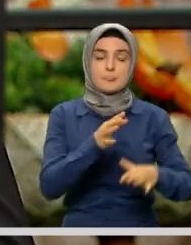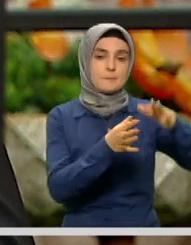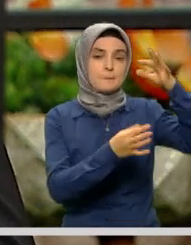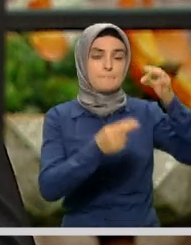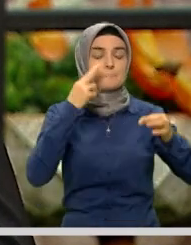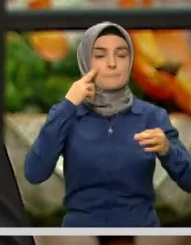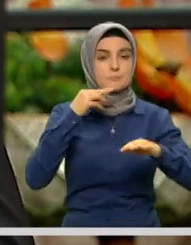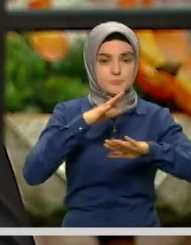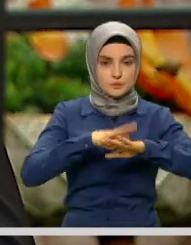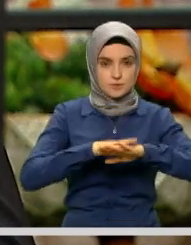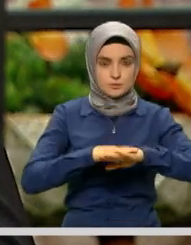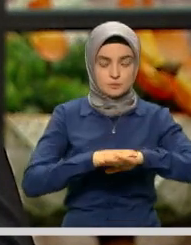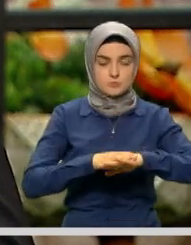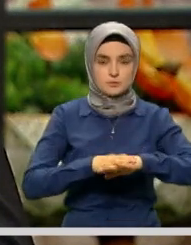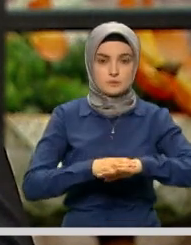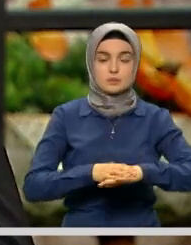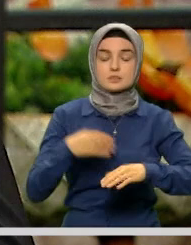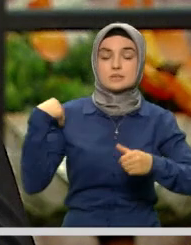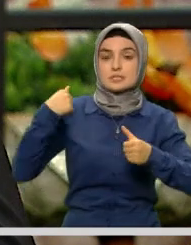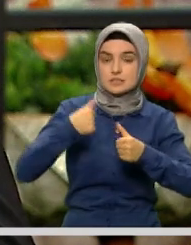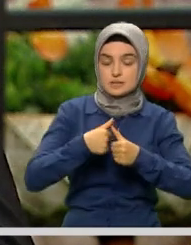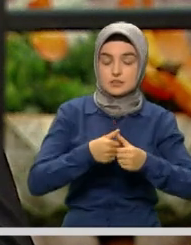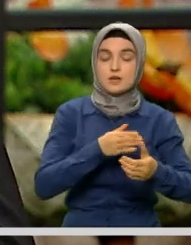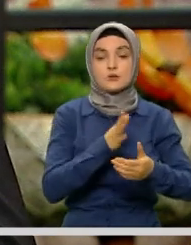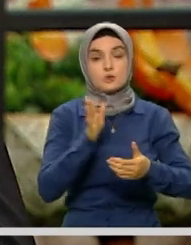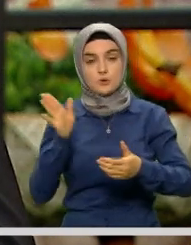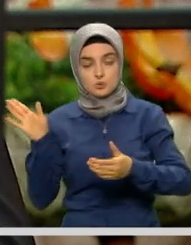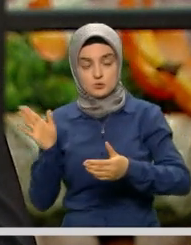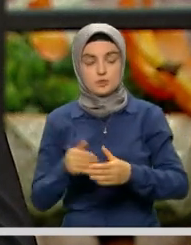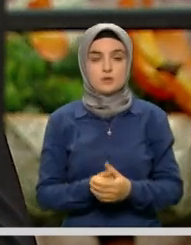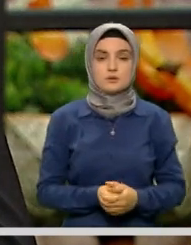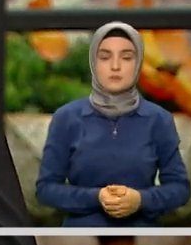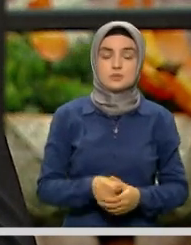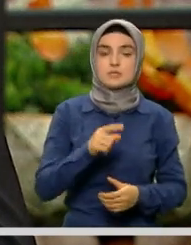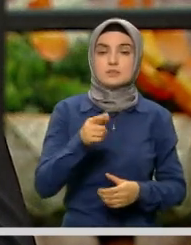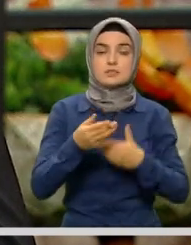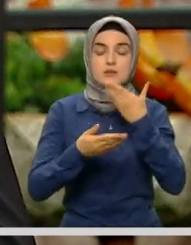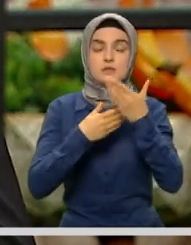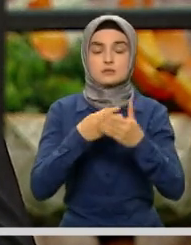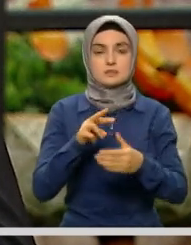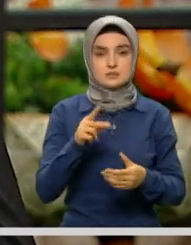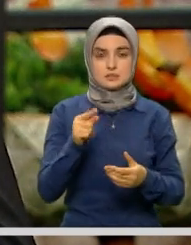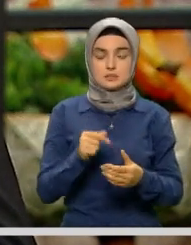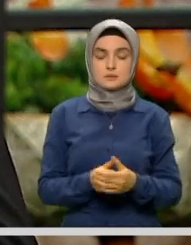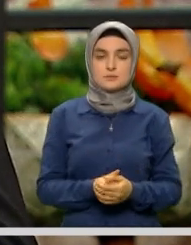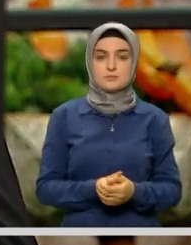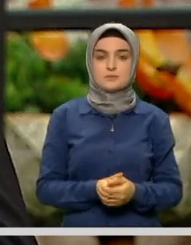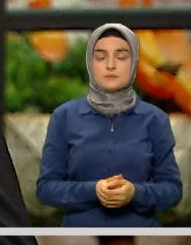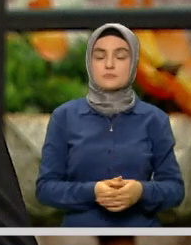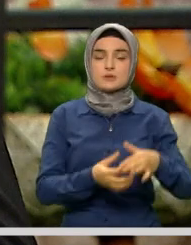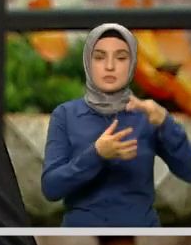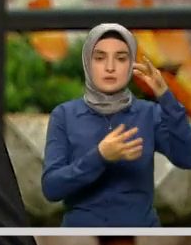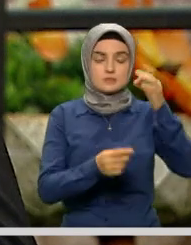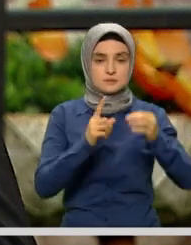arındıran, bizatihi insanı fabrika ayarlarına döndüren, işte sizin de ifade ettiğiniz gibi bizatihi insanı